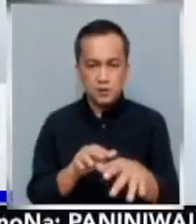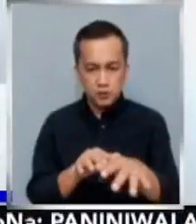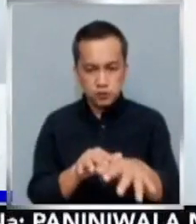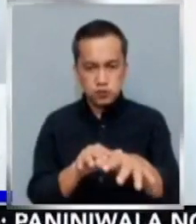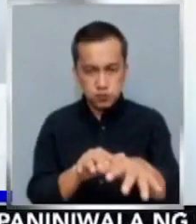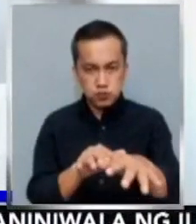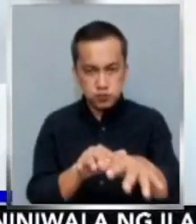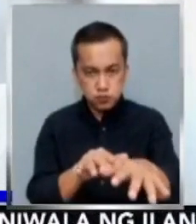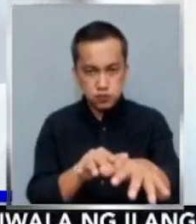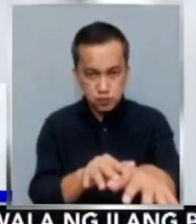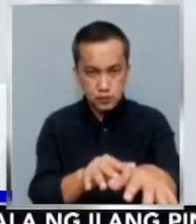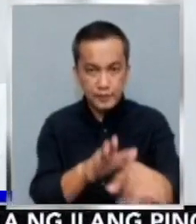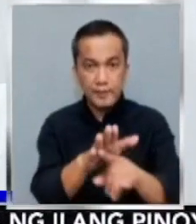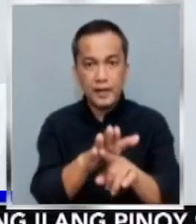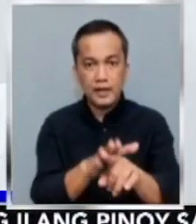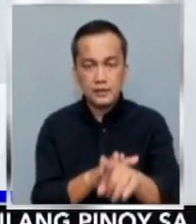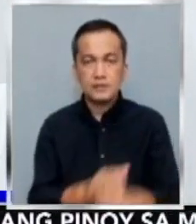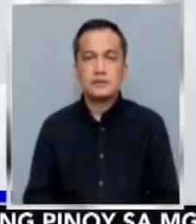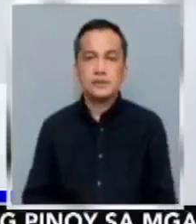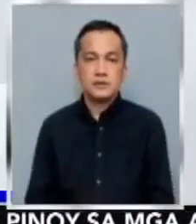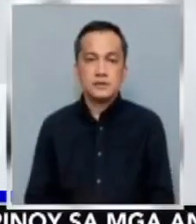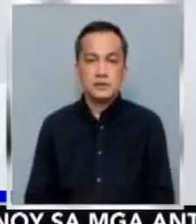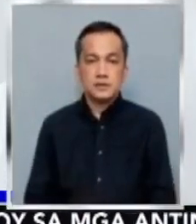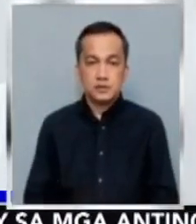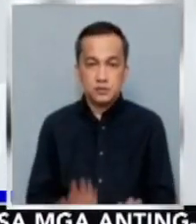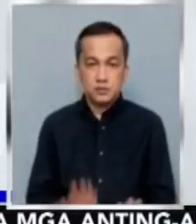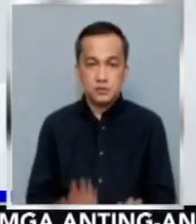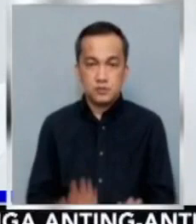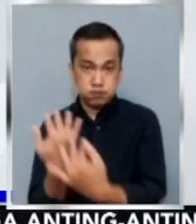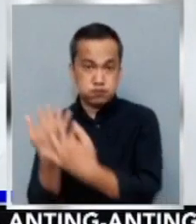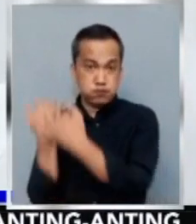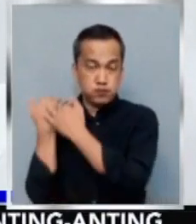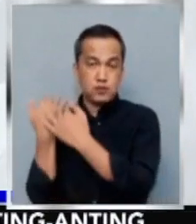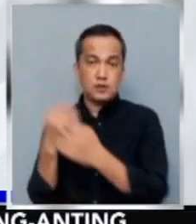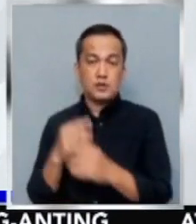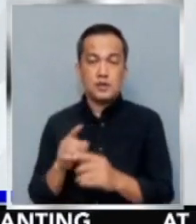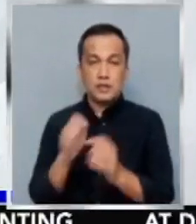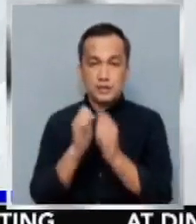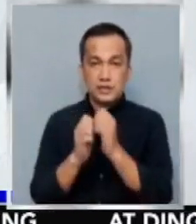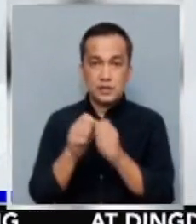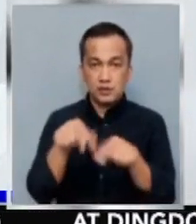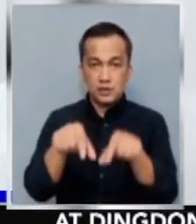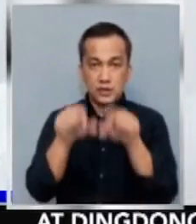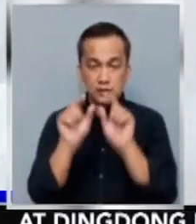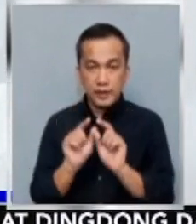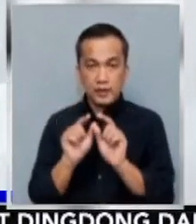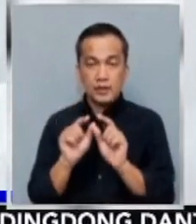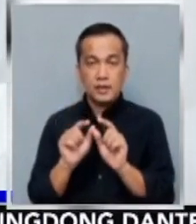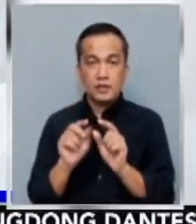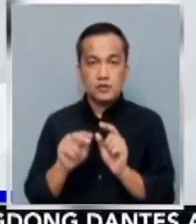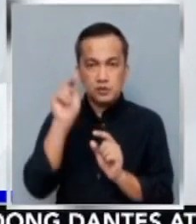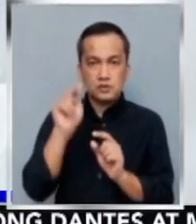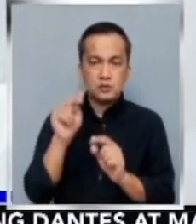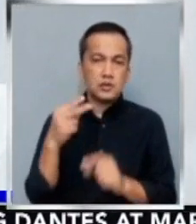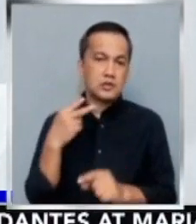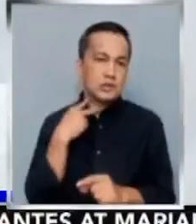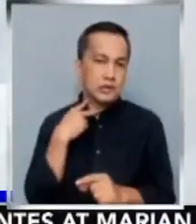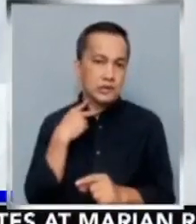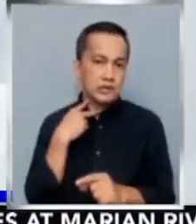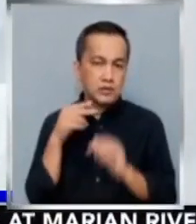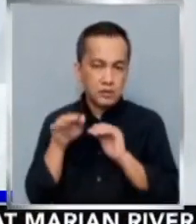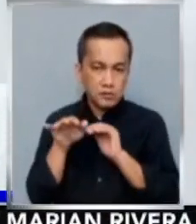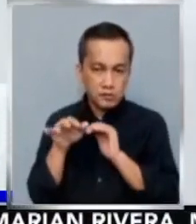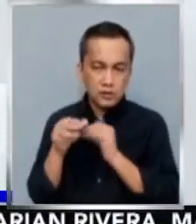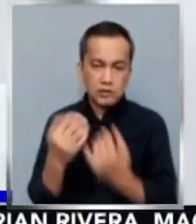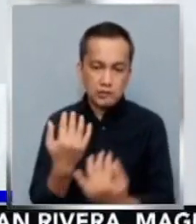sasakyan. Maging sa kabilang direksyon o yung mga bumabiyahe naman sa EDSA Guadalupe northbound, tukod din ang traffic. Usad pagong ang